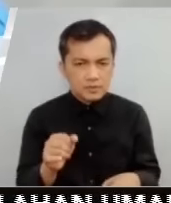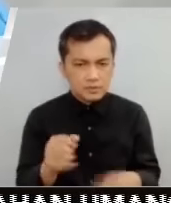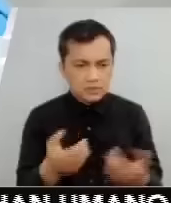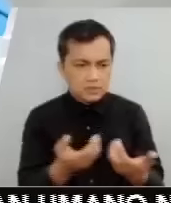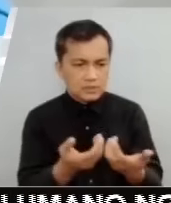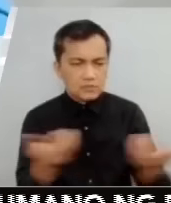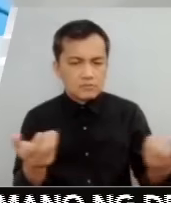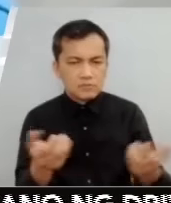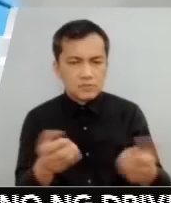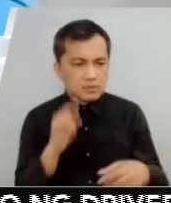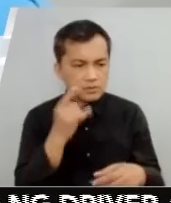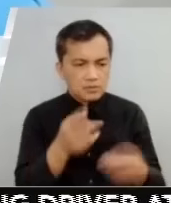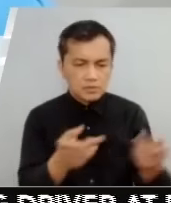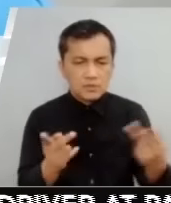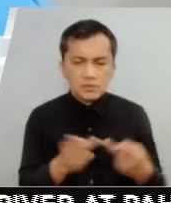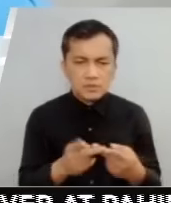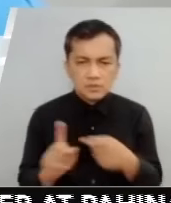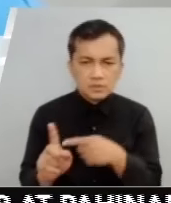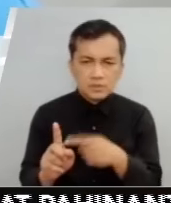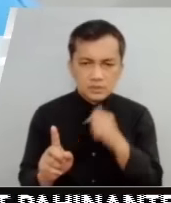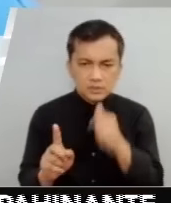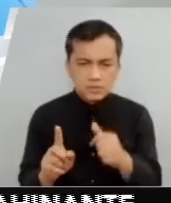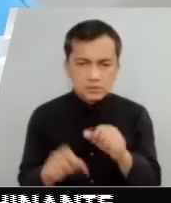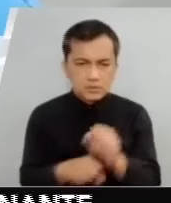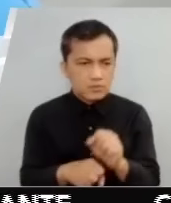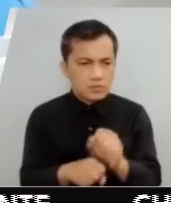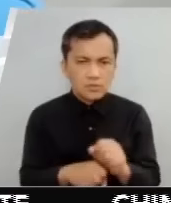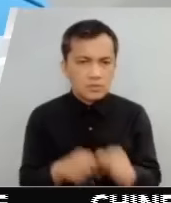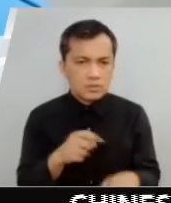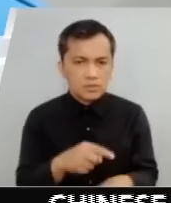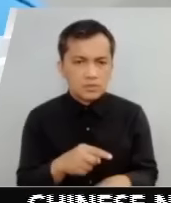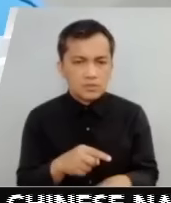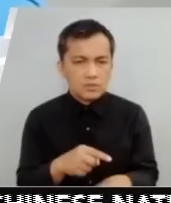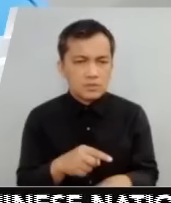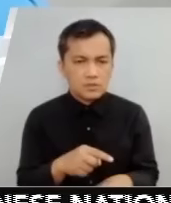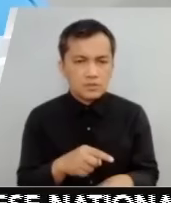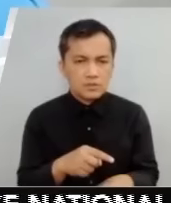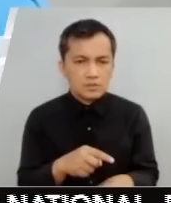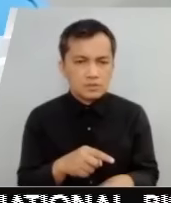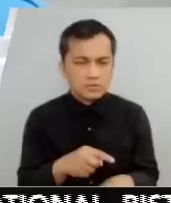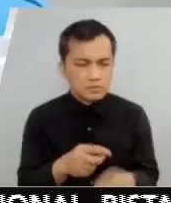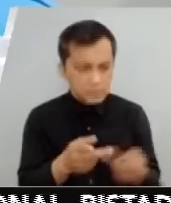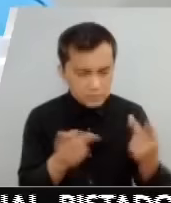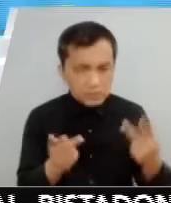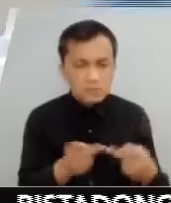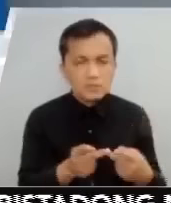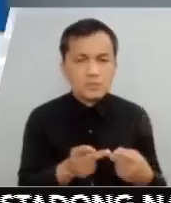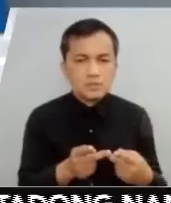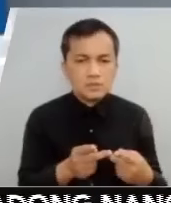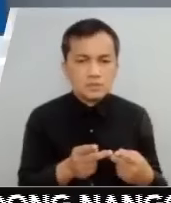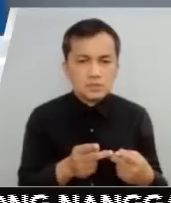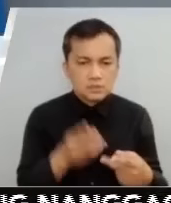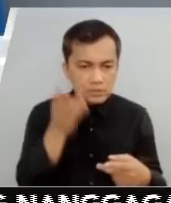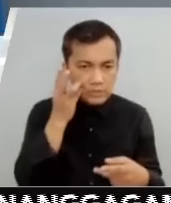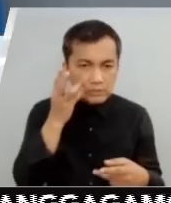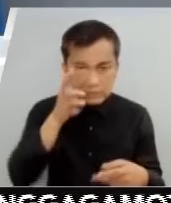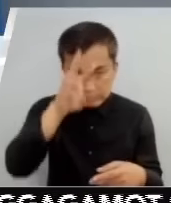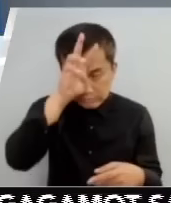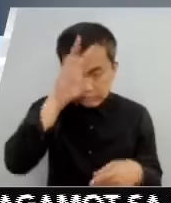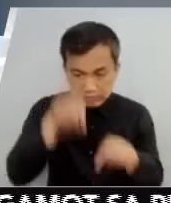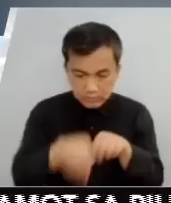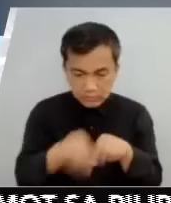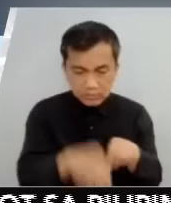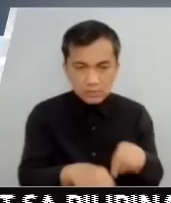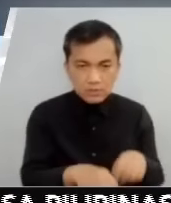yon hindi man siya worker doon sa ah dol p Oo sa Pinyahan habang kinukunan ng